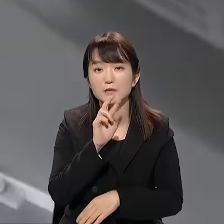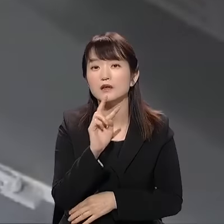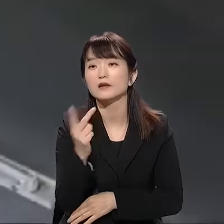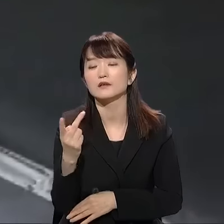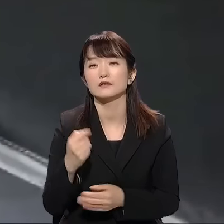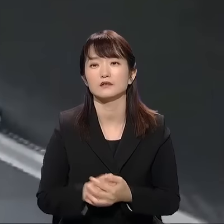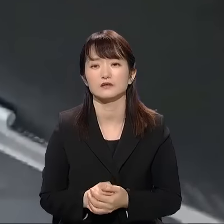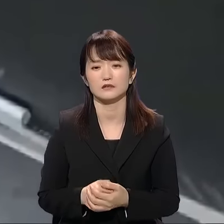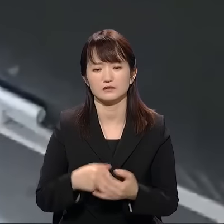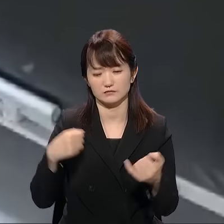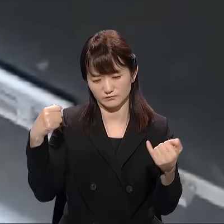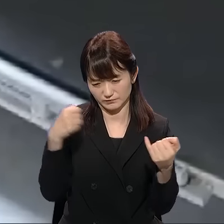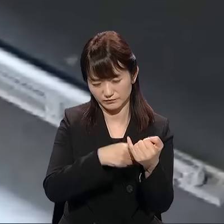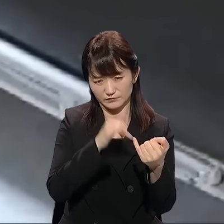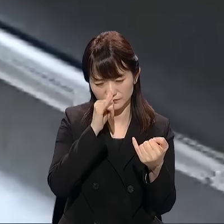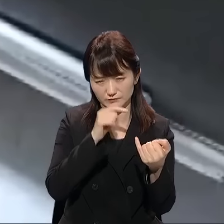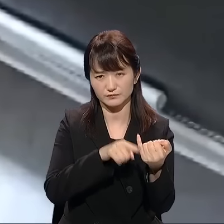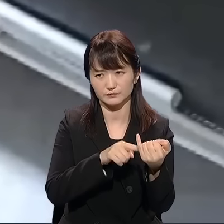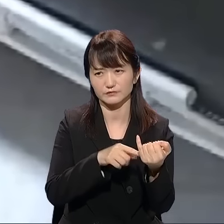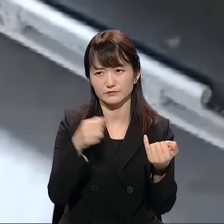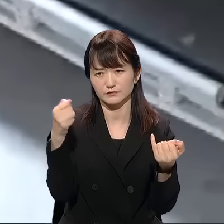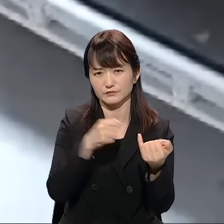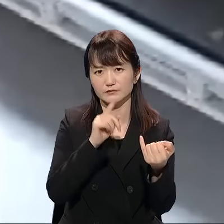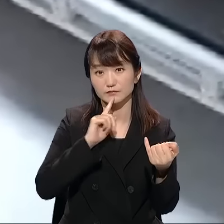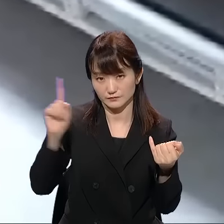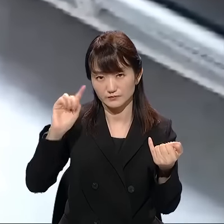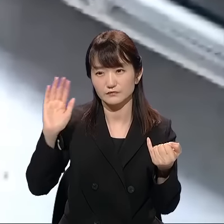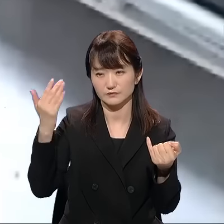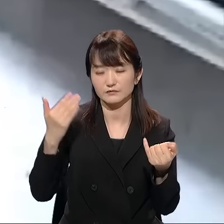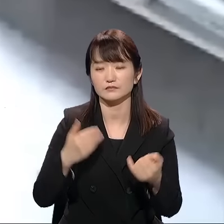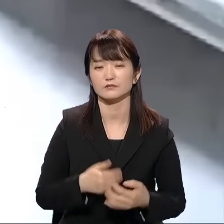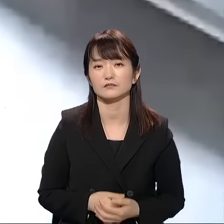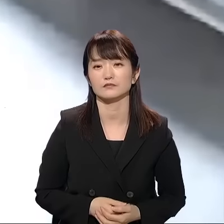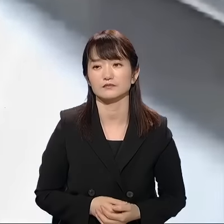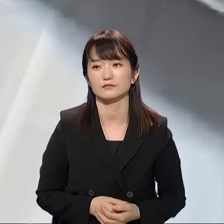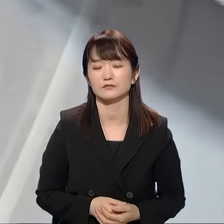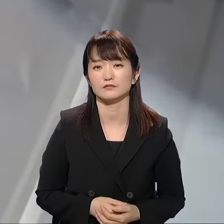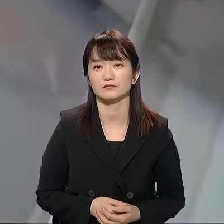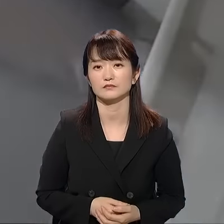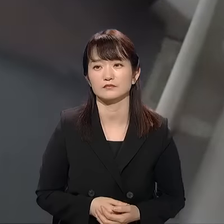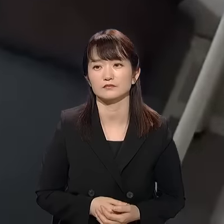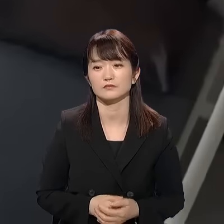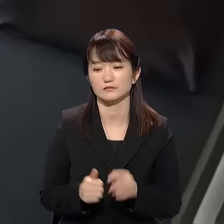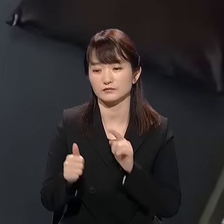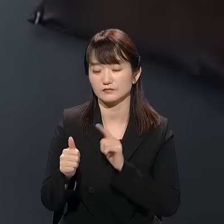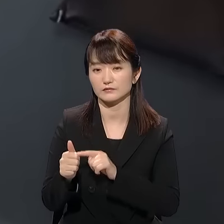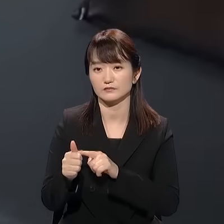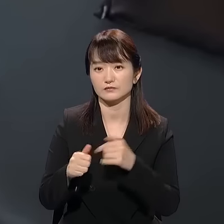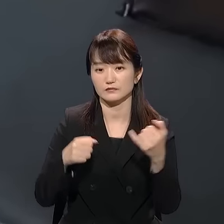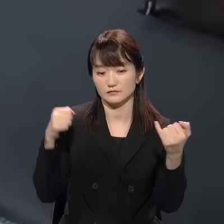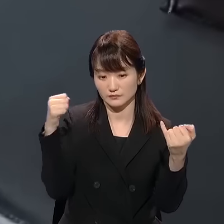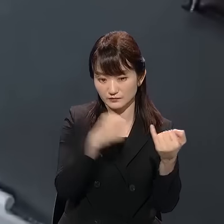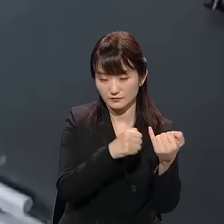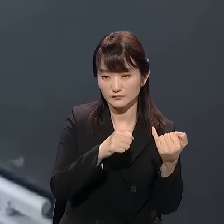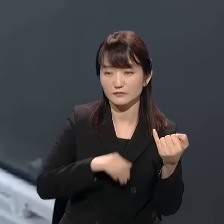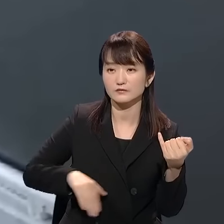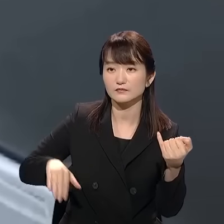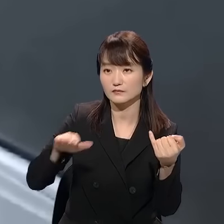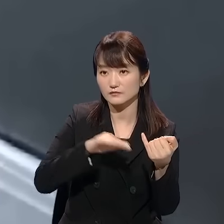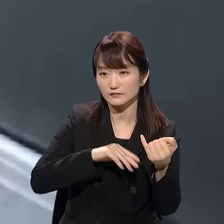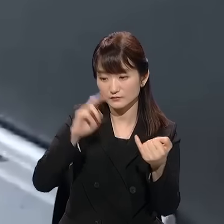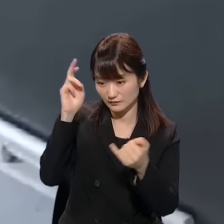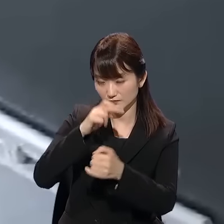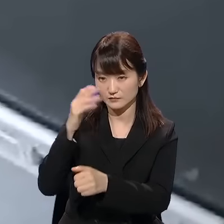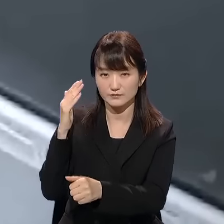폭행이 있었는데 어머니께서 맞으셨죠 된다 그리고 그 폭행을 한 보호사님 아침에 우리 가 이미 해고를